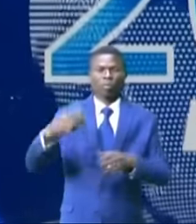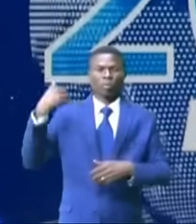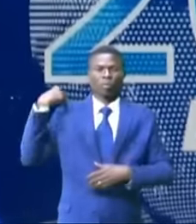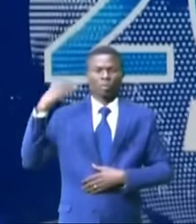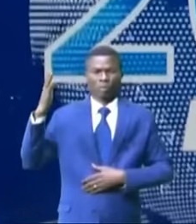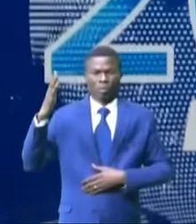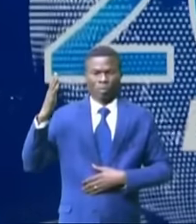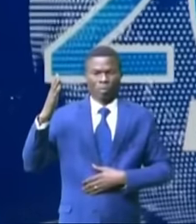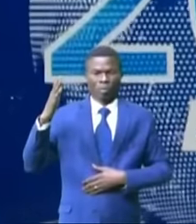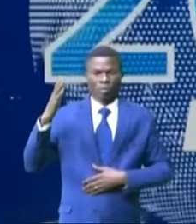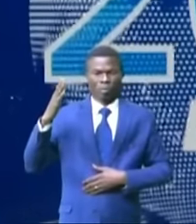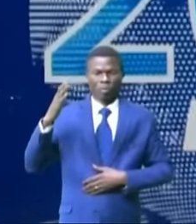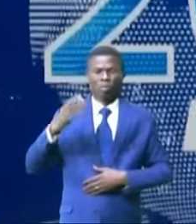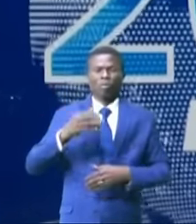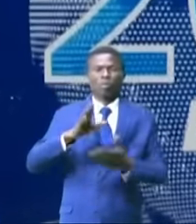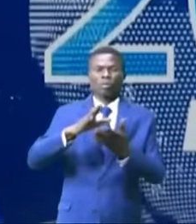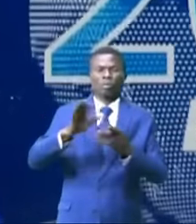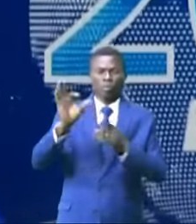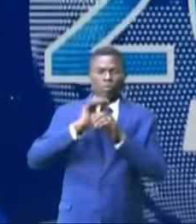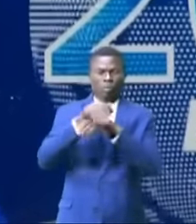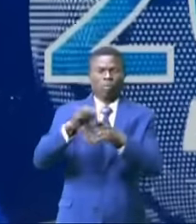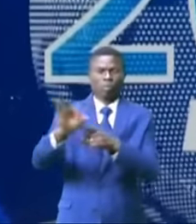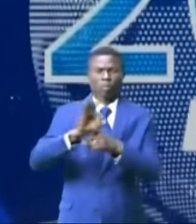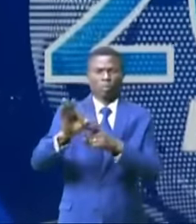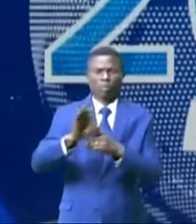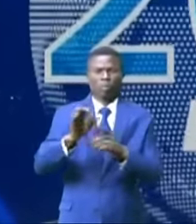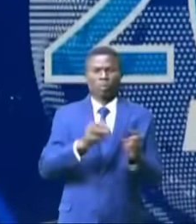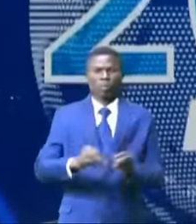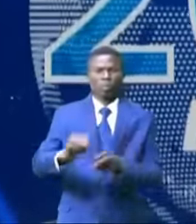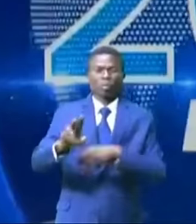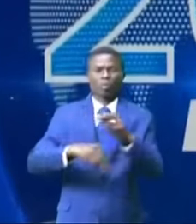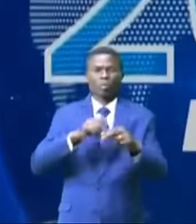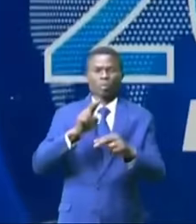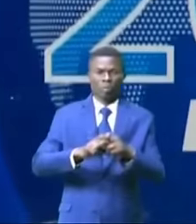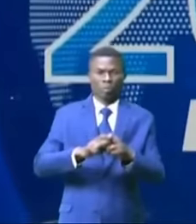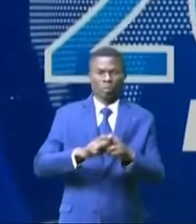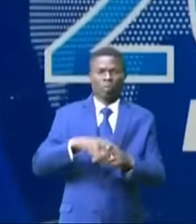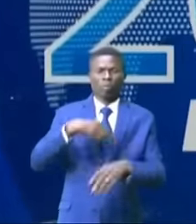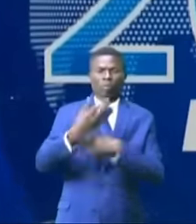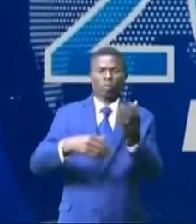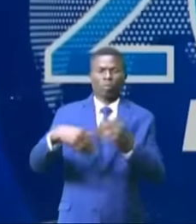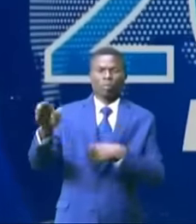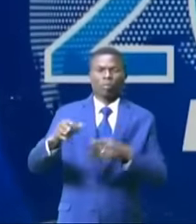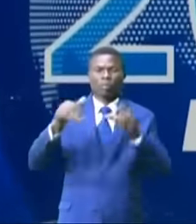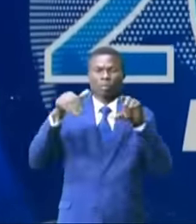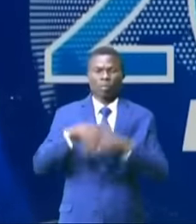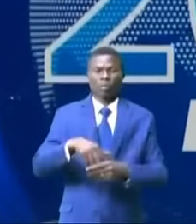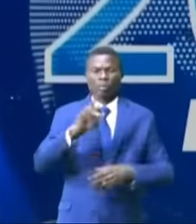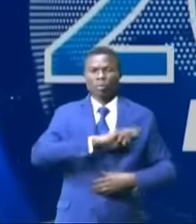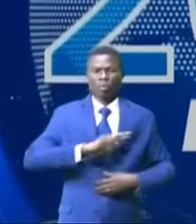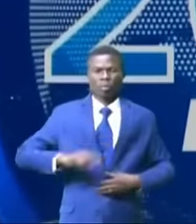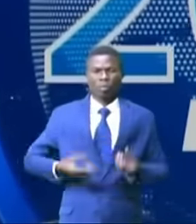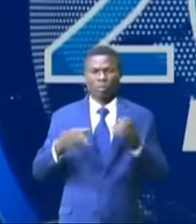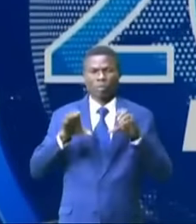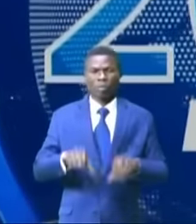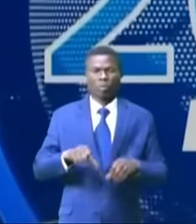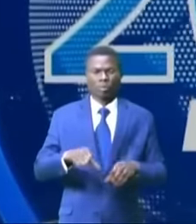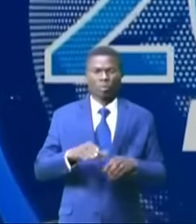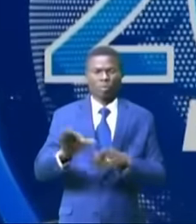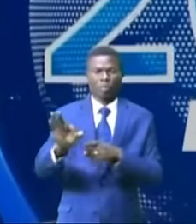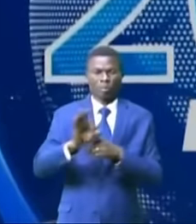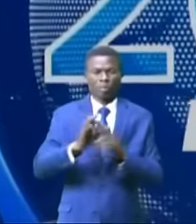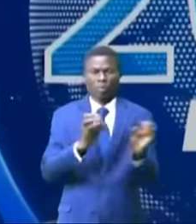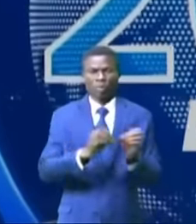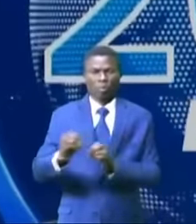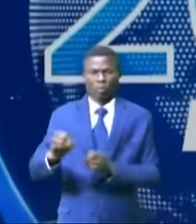à une mise à niveau approfondie sur les procédures nationales des passations de marchés publics en République démocratique du Congo, session organisée